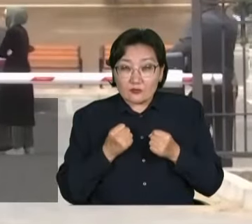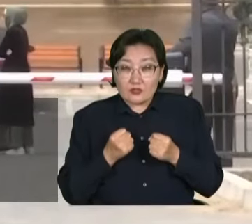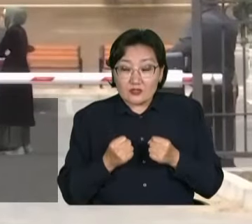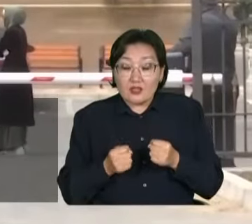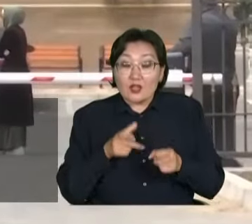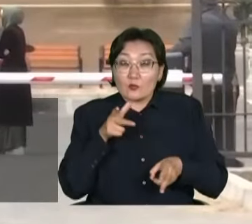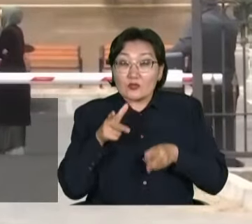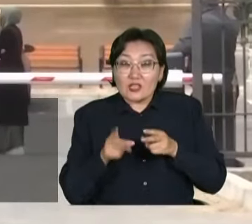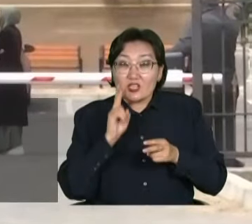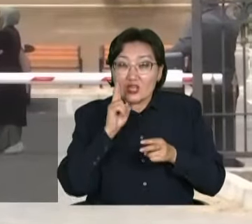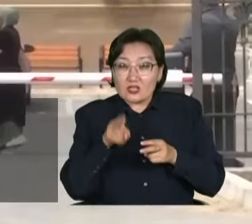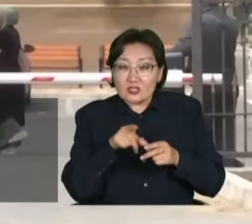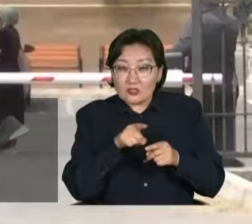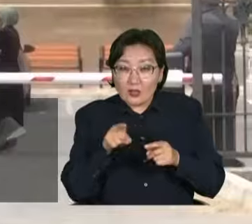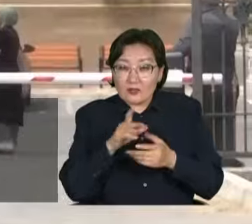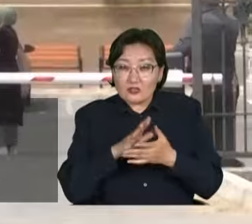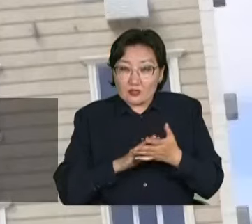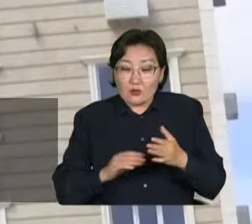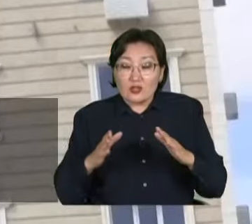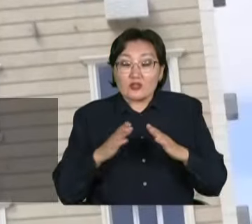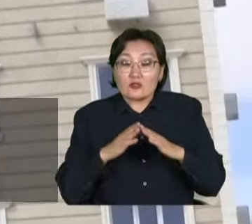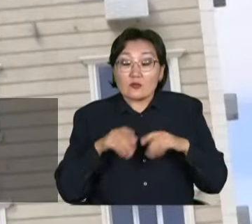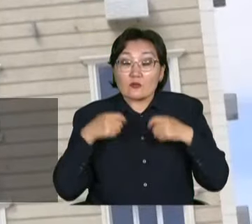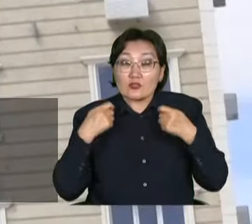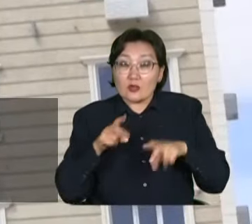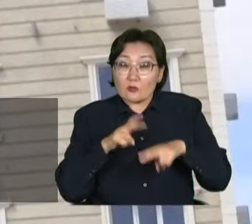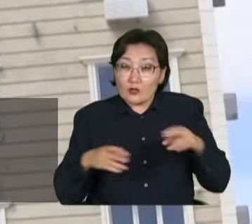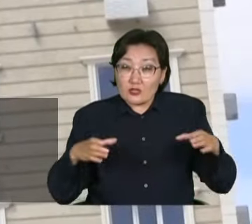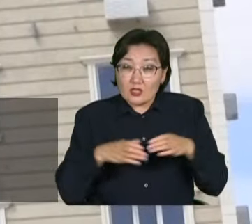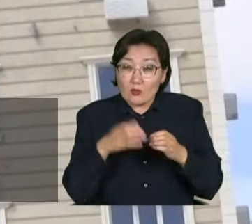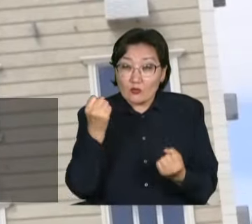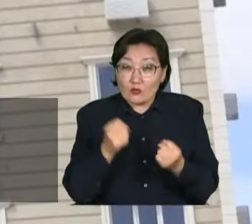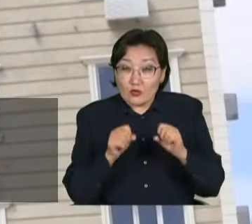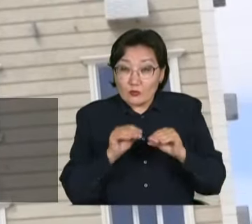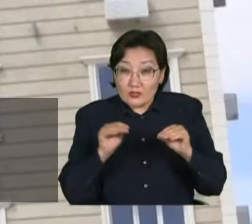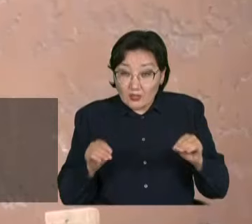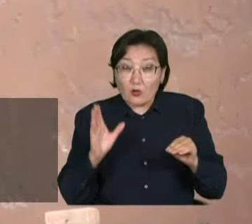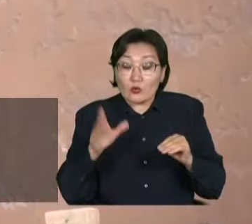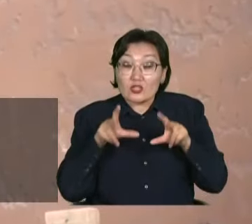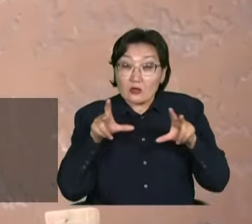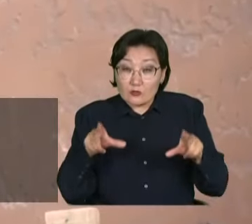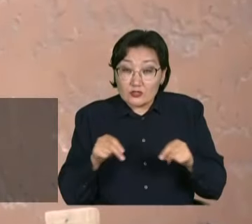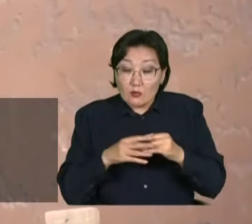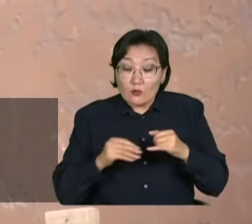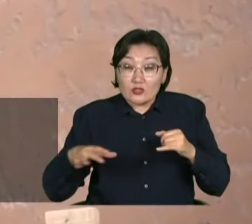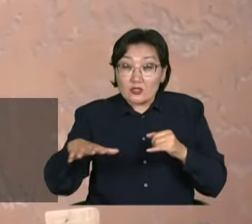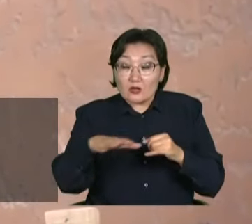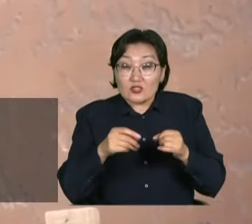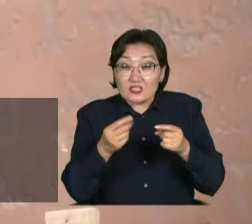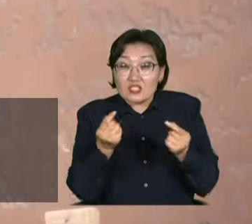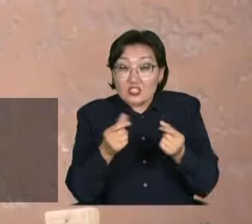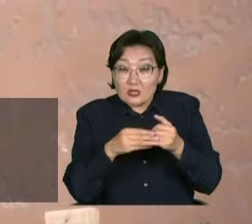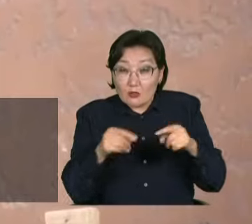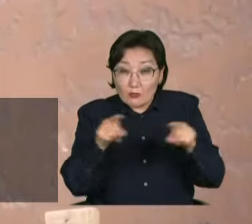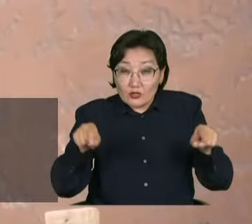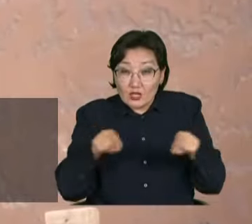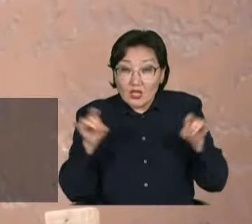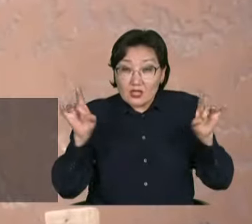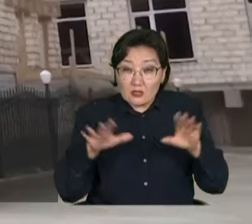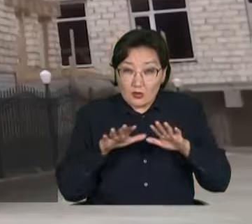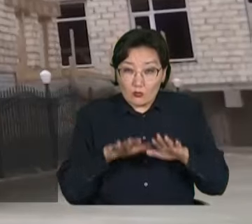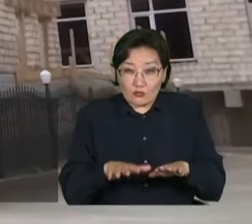жанайқайы екі жылдан бері басылмай тұр. Үйді сатарда мердігер көлік тұрағы болады деп уәде бергенді. Енді ауладағы сол ұлтарақтай жер дәмхана орны